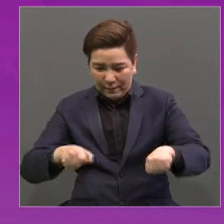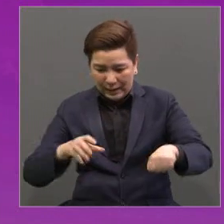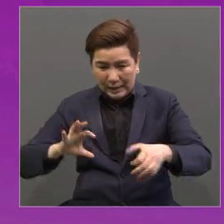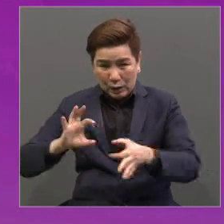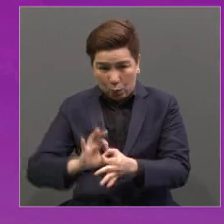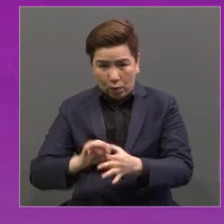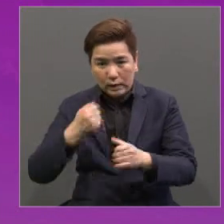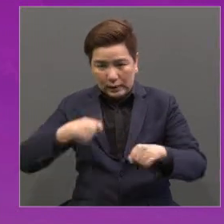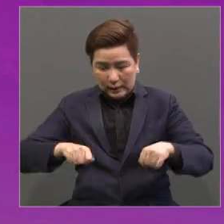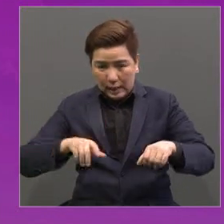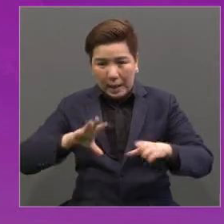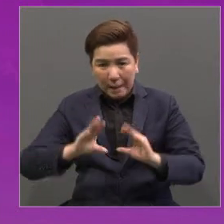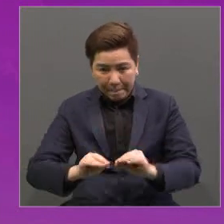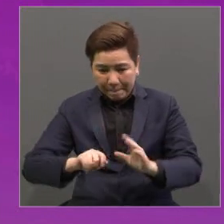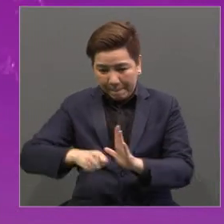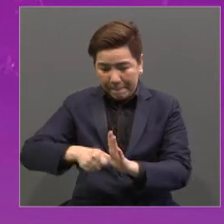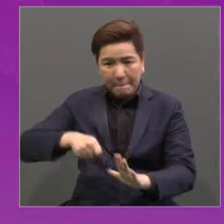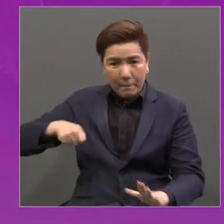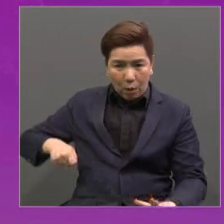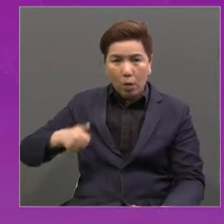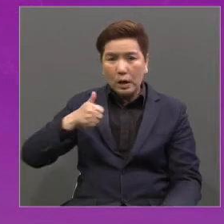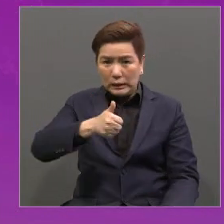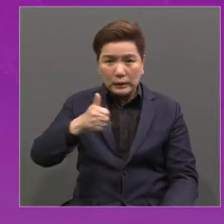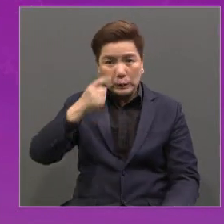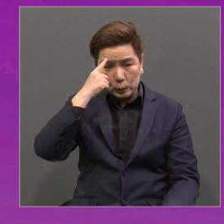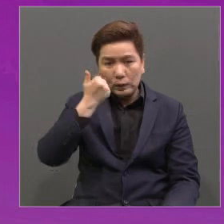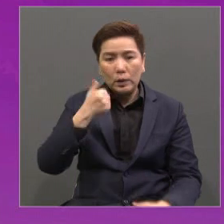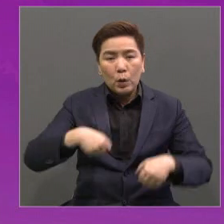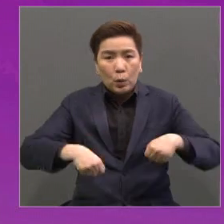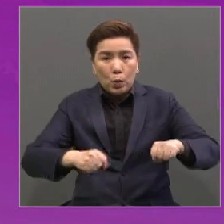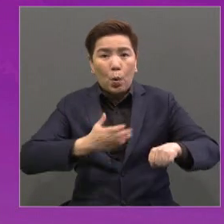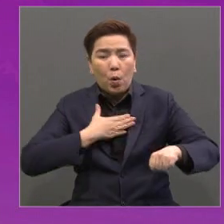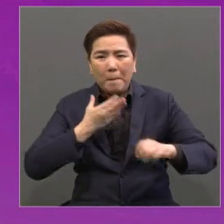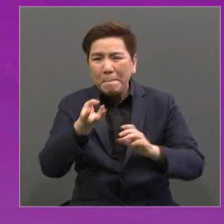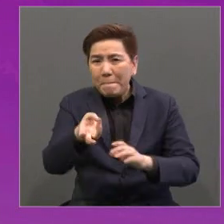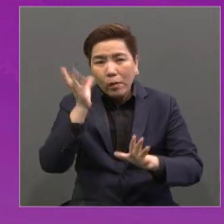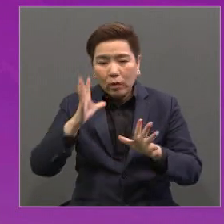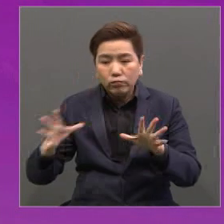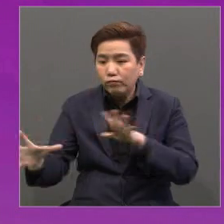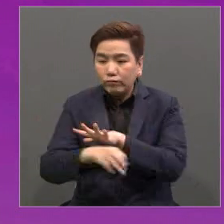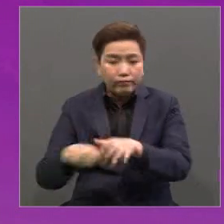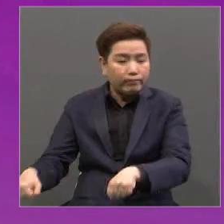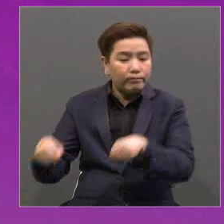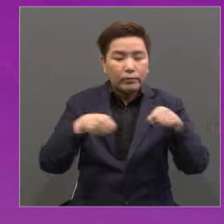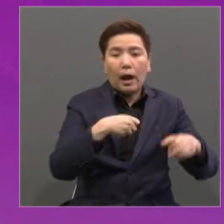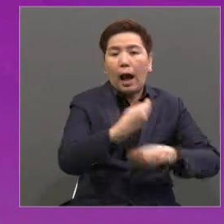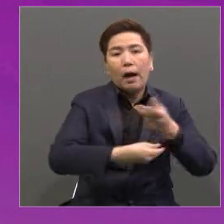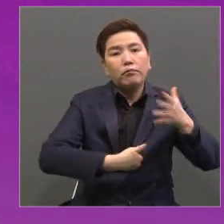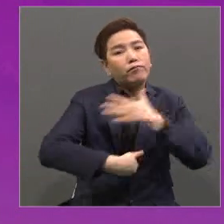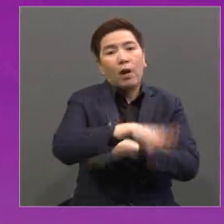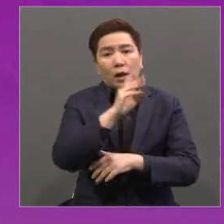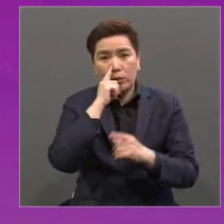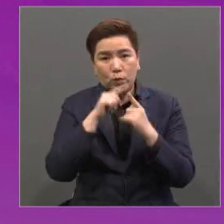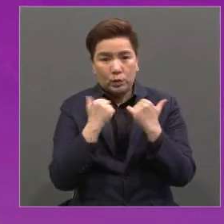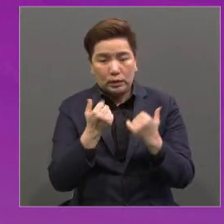นะดับเครื่องไอกุญจงกุญแจอะไรออกไปให้หมดนะคะเพราะว่ารถเราเนี่ยเพียงเสี้ยววินาทีอาจจะถูกขโมยไปขายประเทศเพื่อนบ้าน